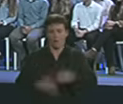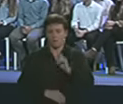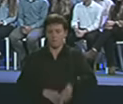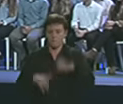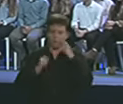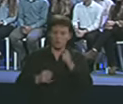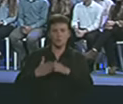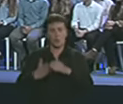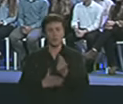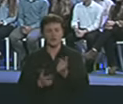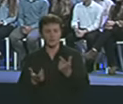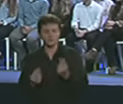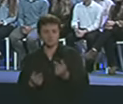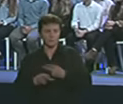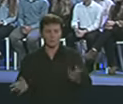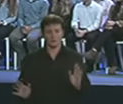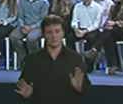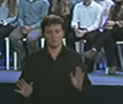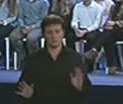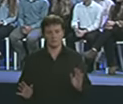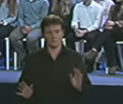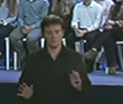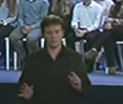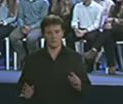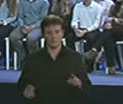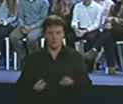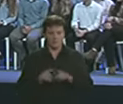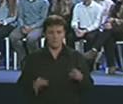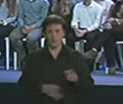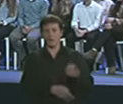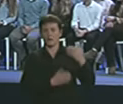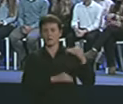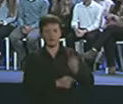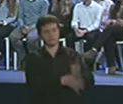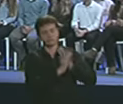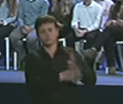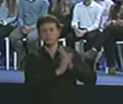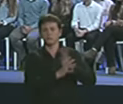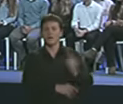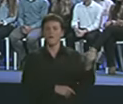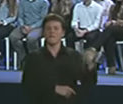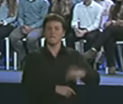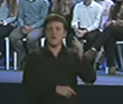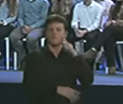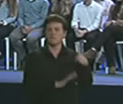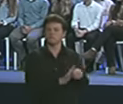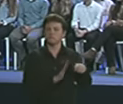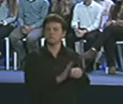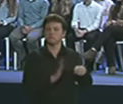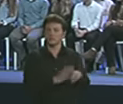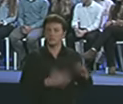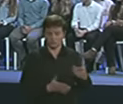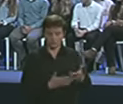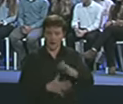comptes sociaux ». Et dans le même temps, je devrais accepter une immigration qui ne serait motivée que par l'attrait de prestations